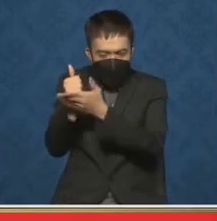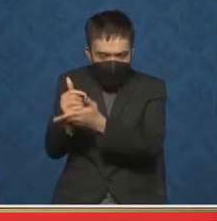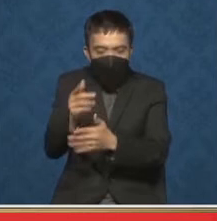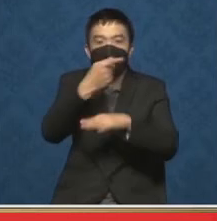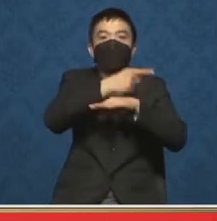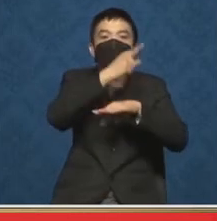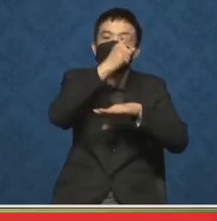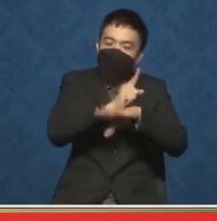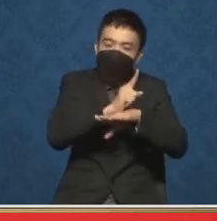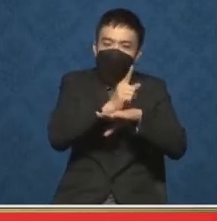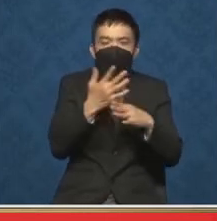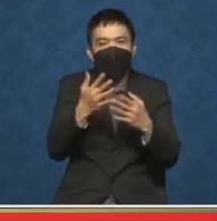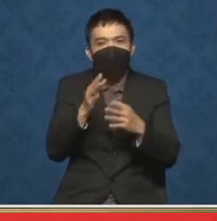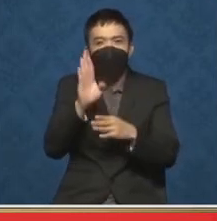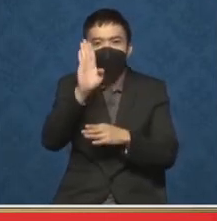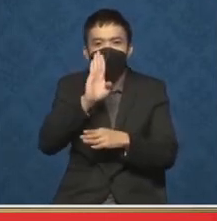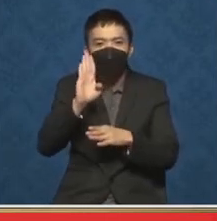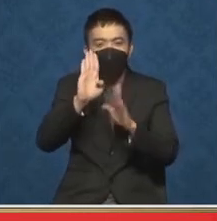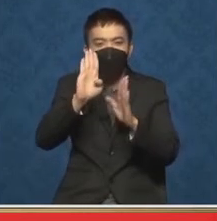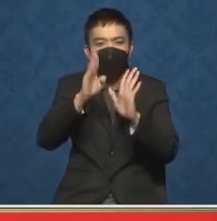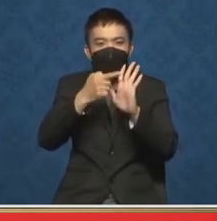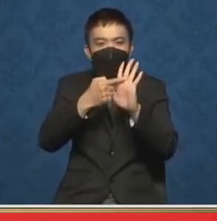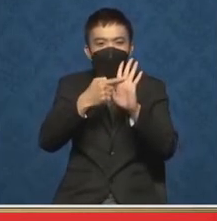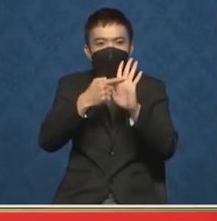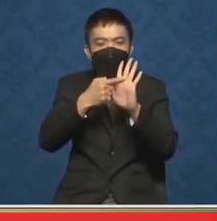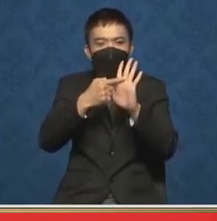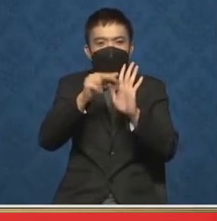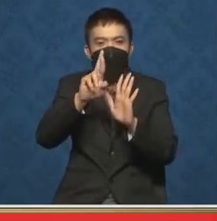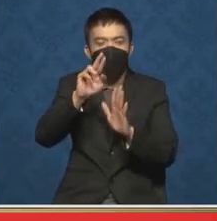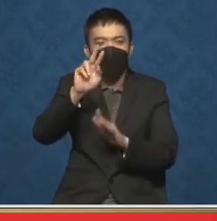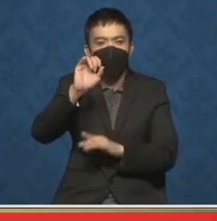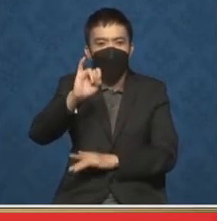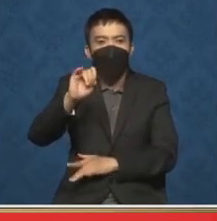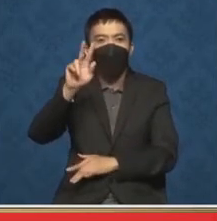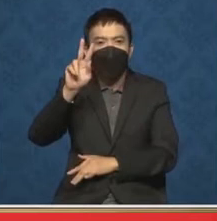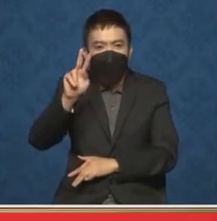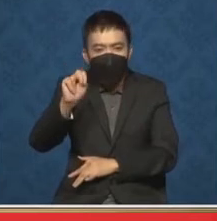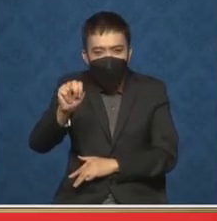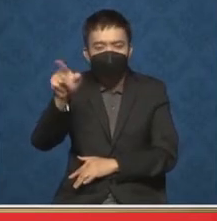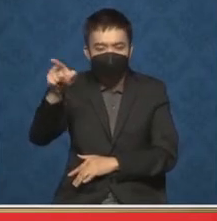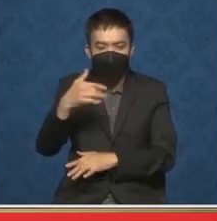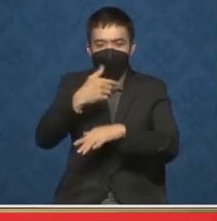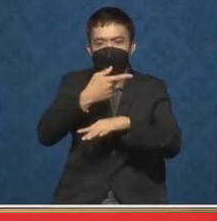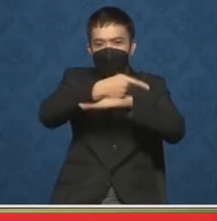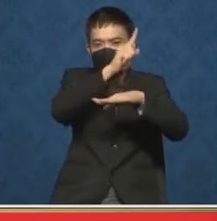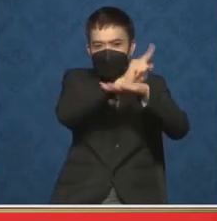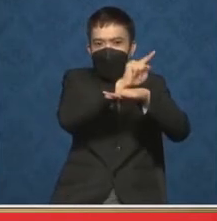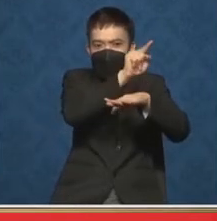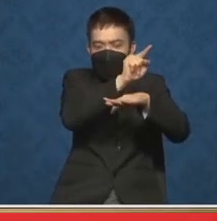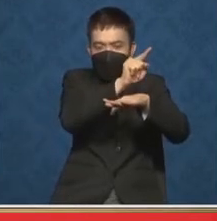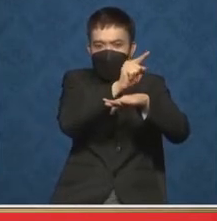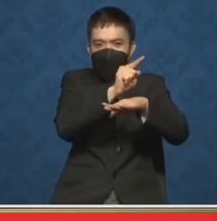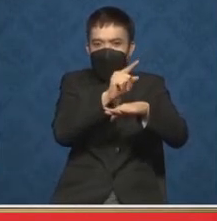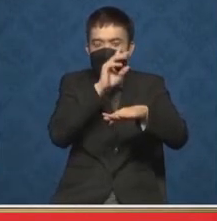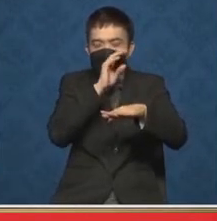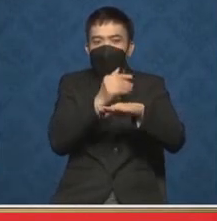เศีนรับสุค บุไหนเราไมไดเปประธานด้ข้ั sek้จะขอลองเขาตขอล้ประธานอาเศีนแต่บุไหนที่